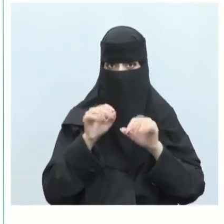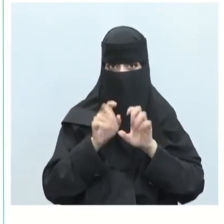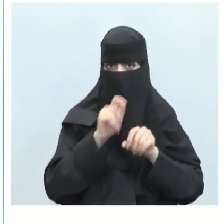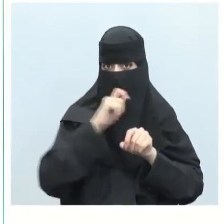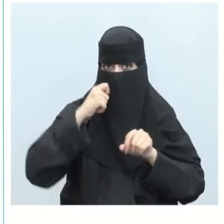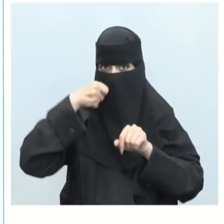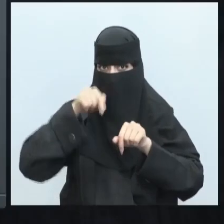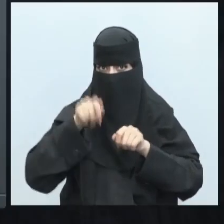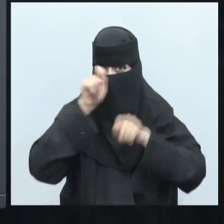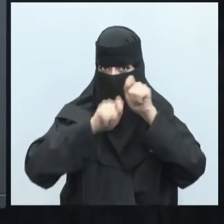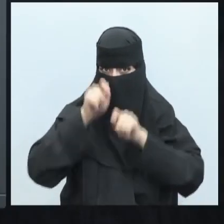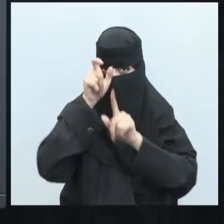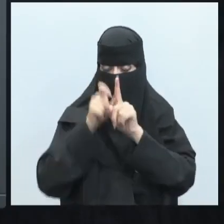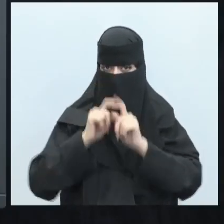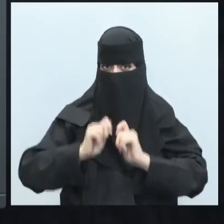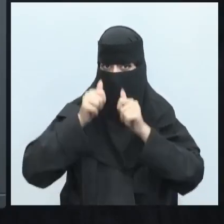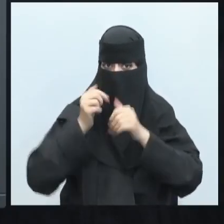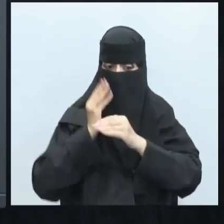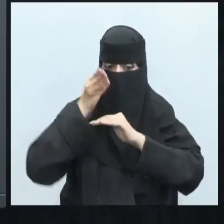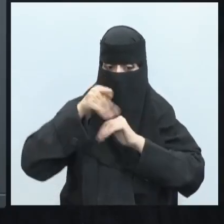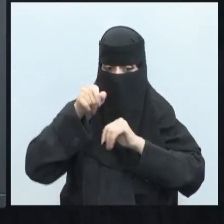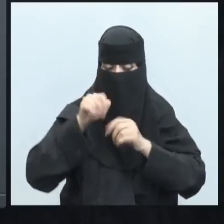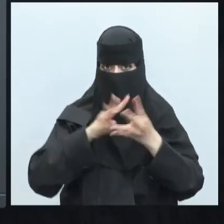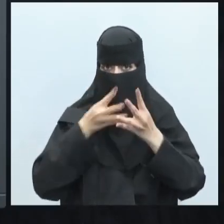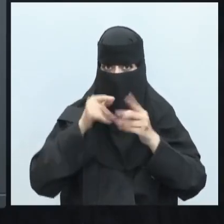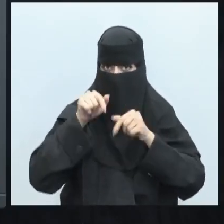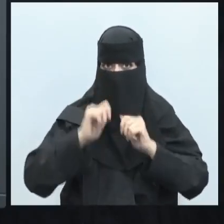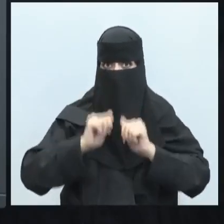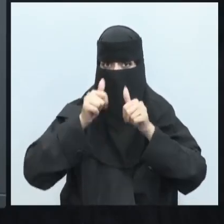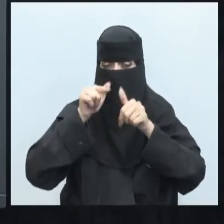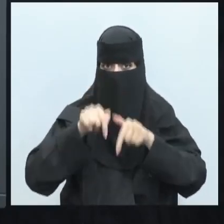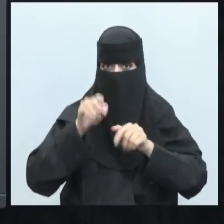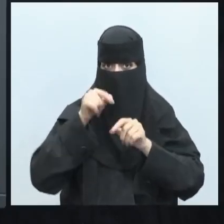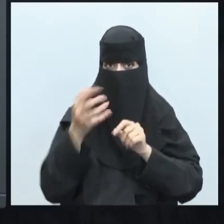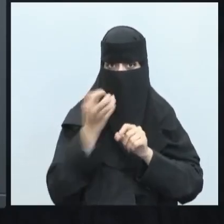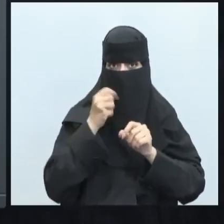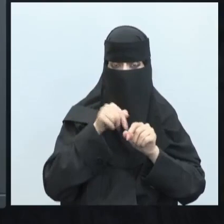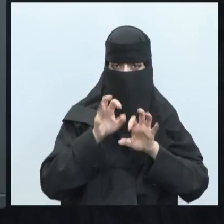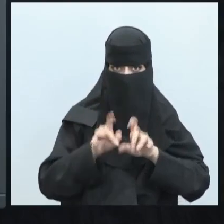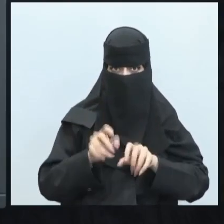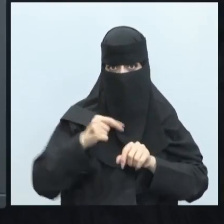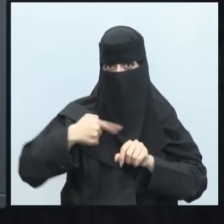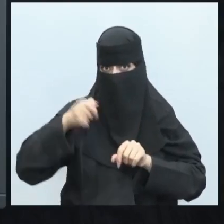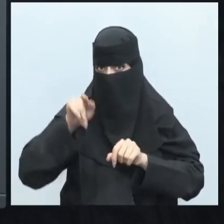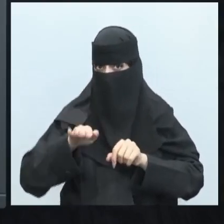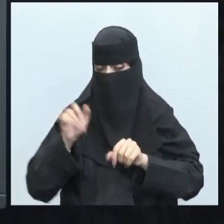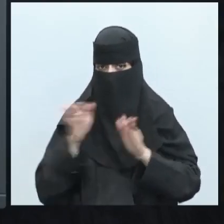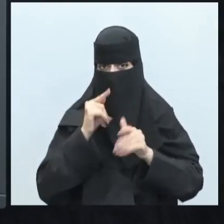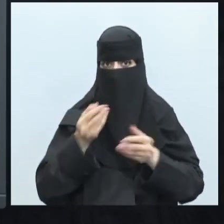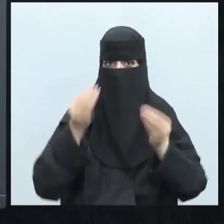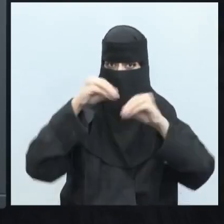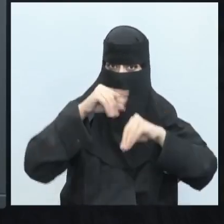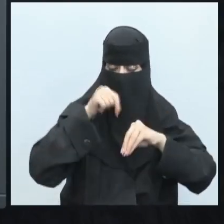باسورد اي ان المستخدم كي يقوم بالدخول لهذه الشبكه سيك او سيحتاج الى كتابه اسم اليوزر نيم